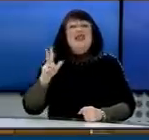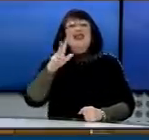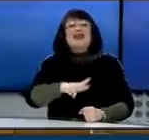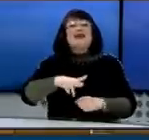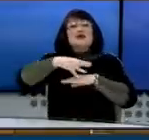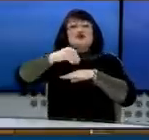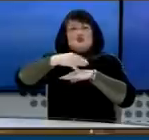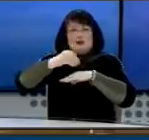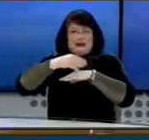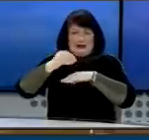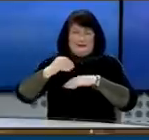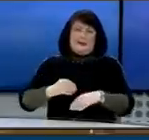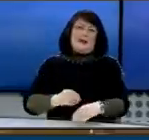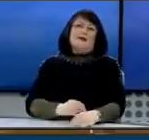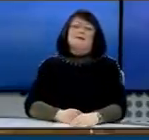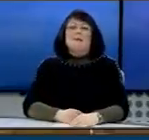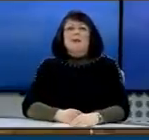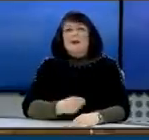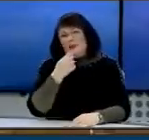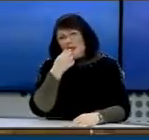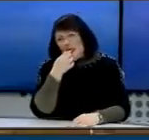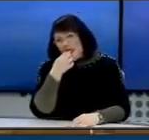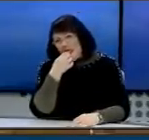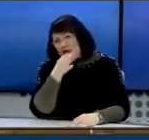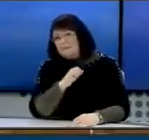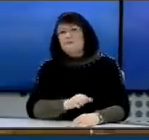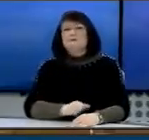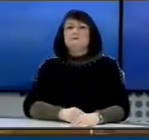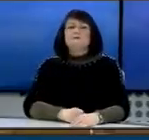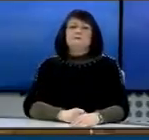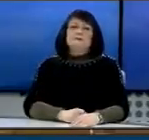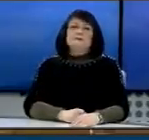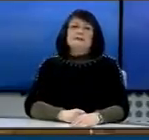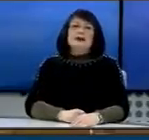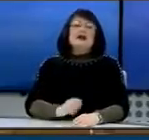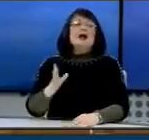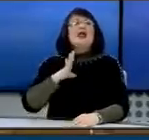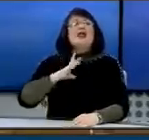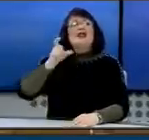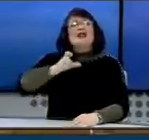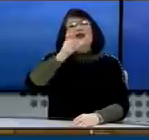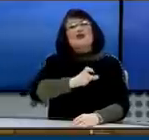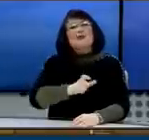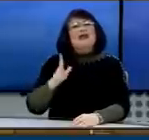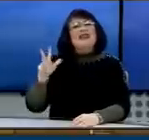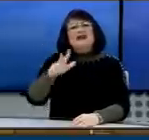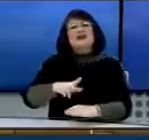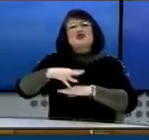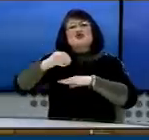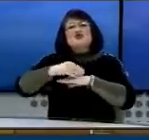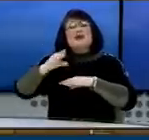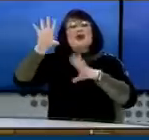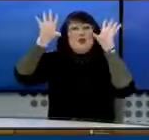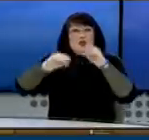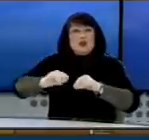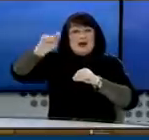Σουηδία. Έμειναν συμπολίτες μας, συμπολίτες των Δανείοι, Σουηδοί, χωρίς